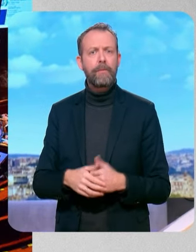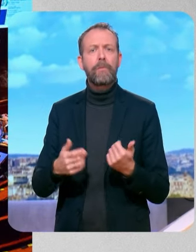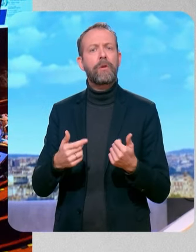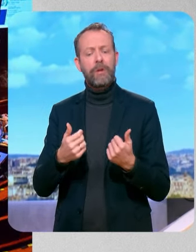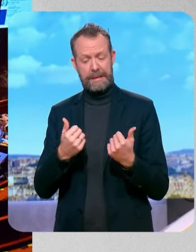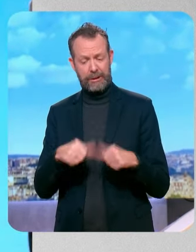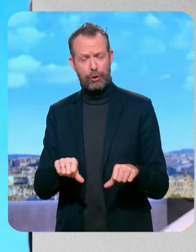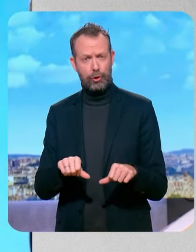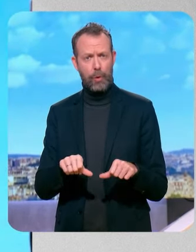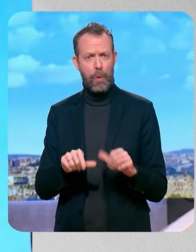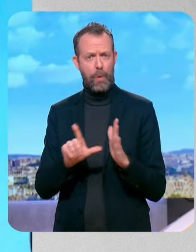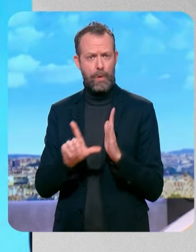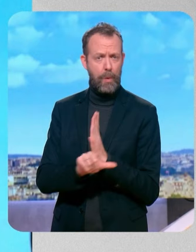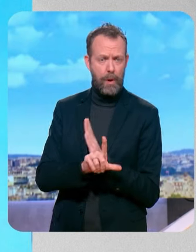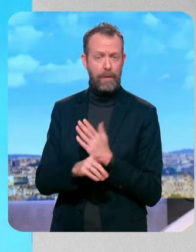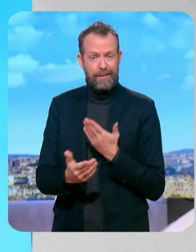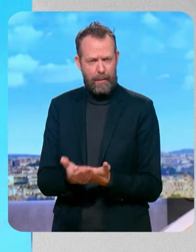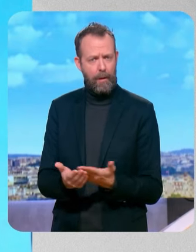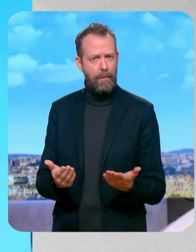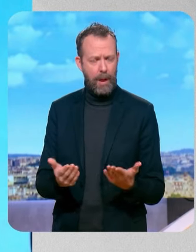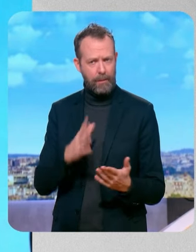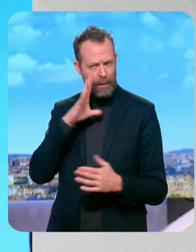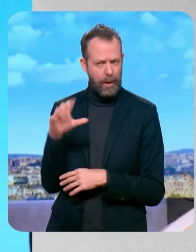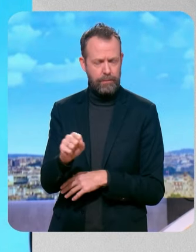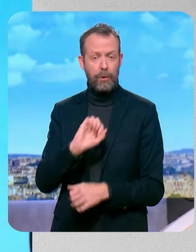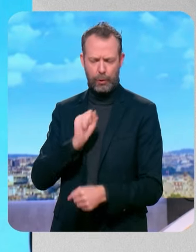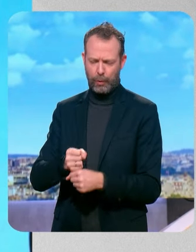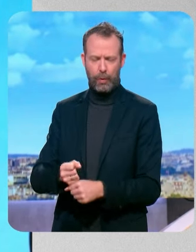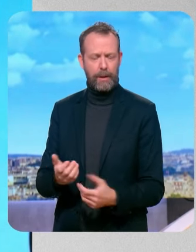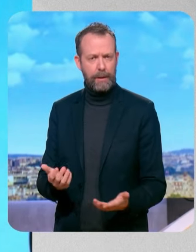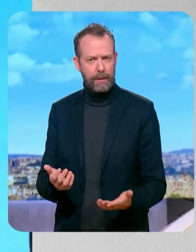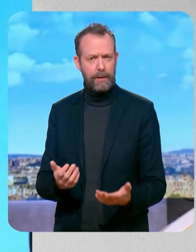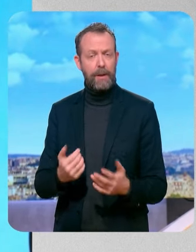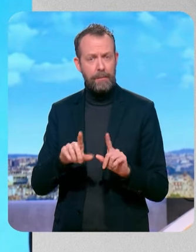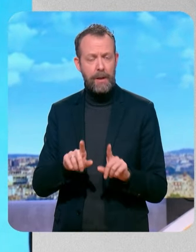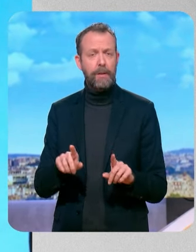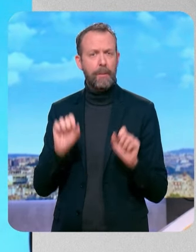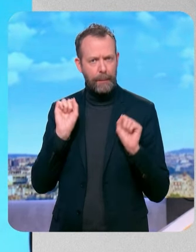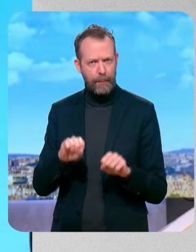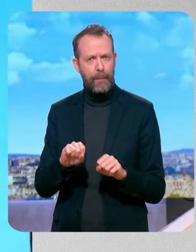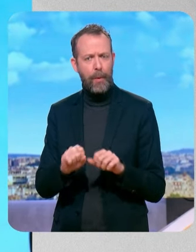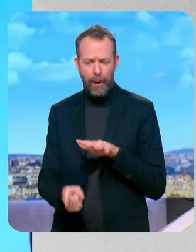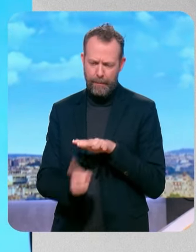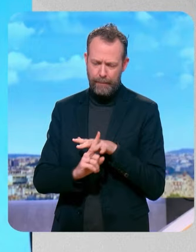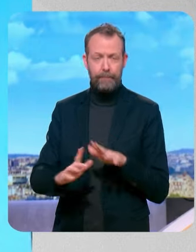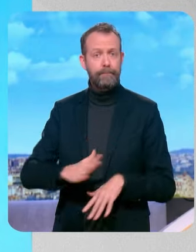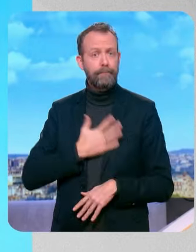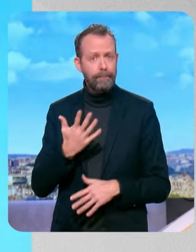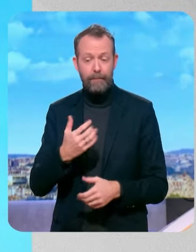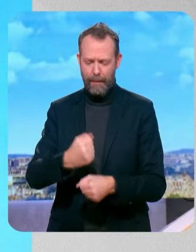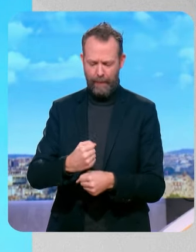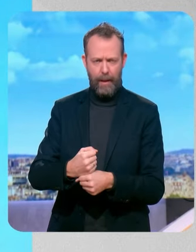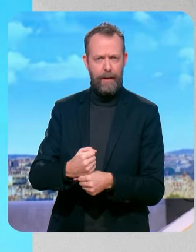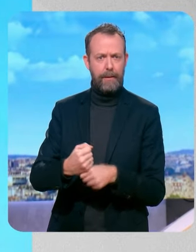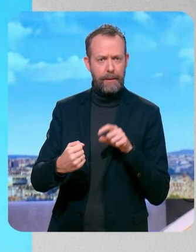irrégulier, il est repéré, sanctionné, mais qu'on peut s'intégrer par le travail. Il existe